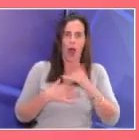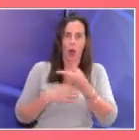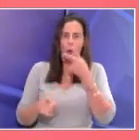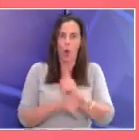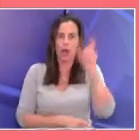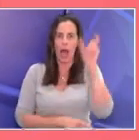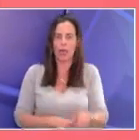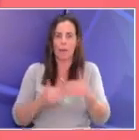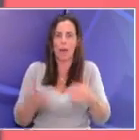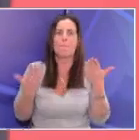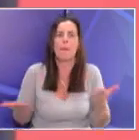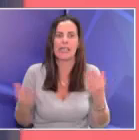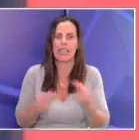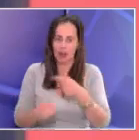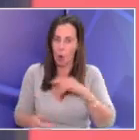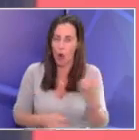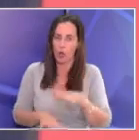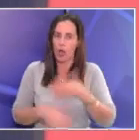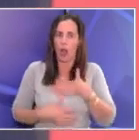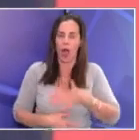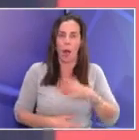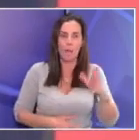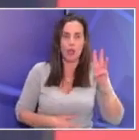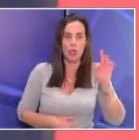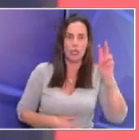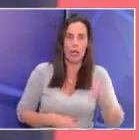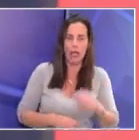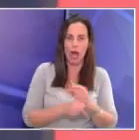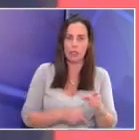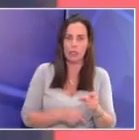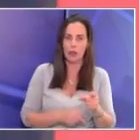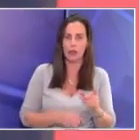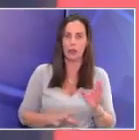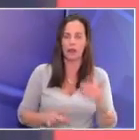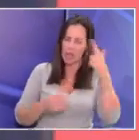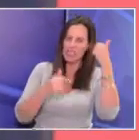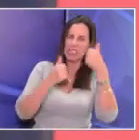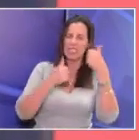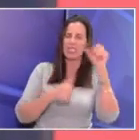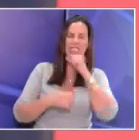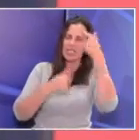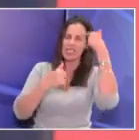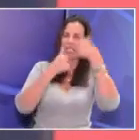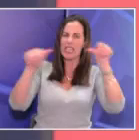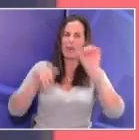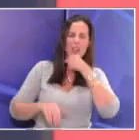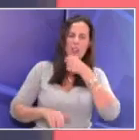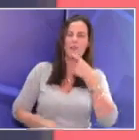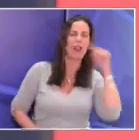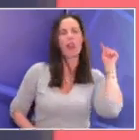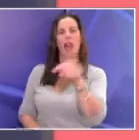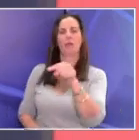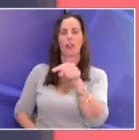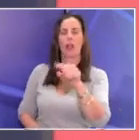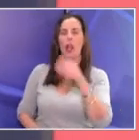לועג לאדם נכה? מה זה הדבר הזה? מה ששטרן עשה זה לקחת את הסטיגמות הכי ישנות בספר, ולהדביק